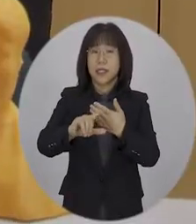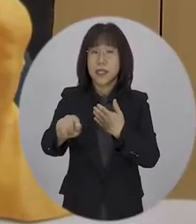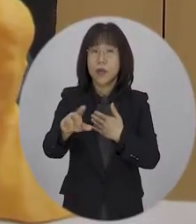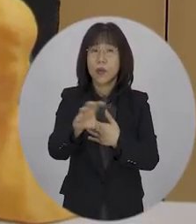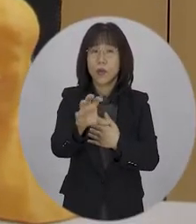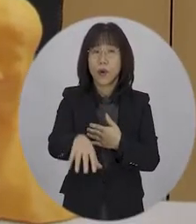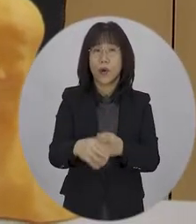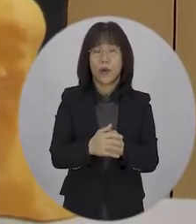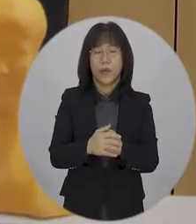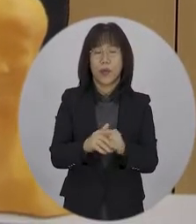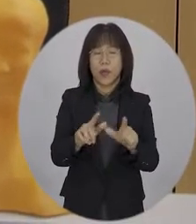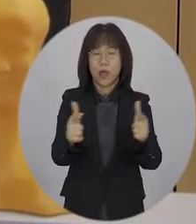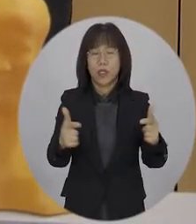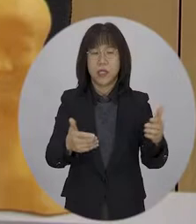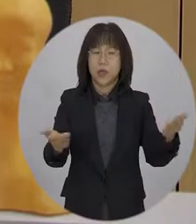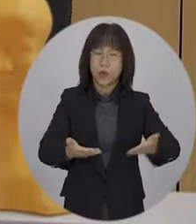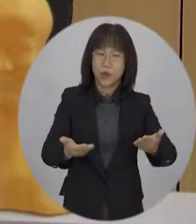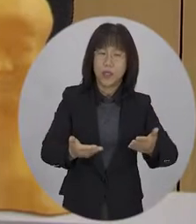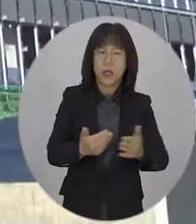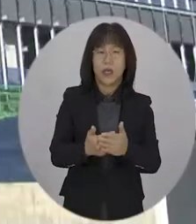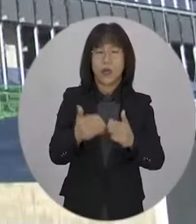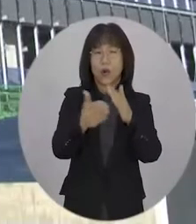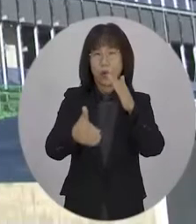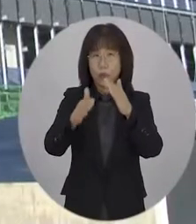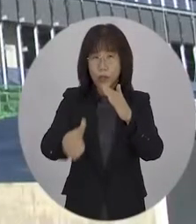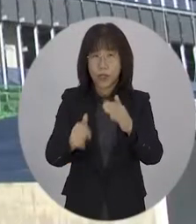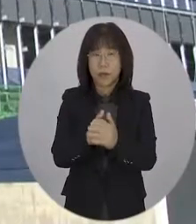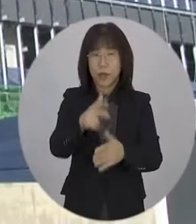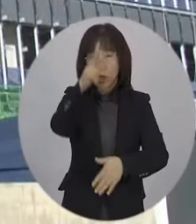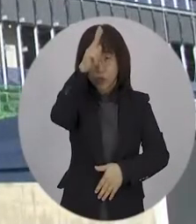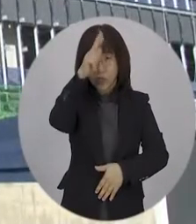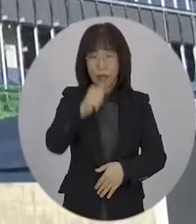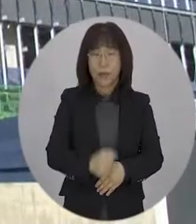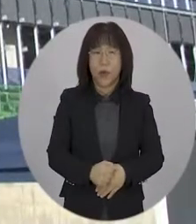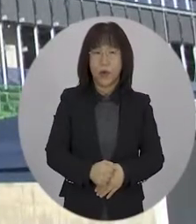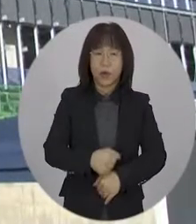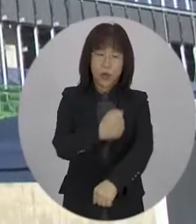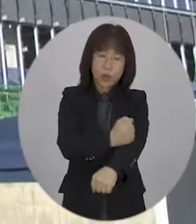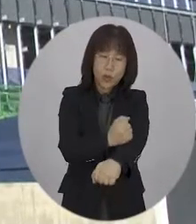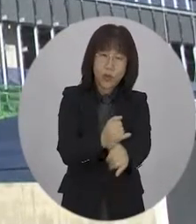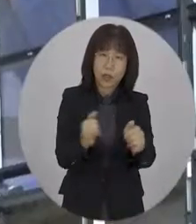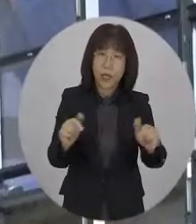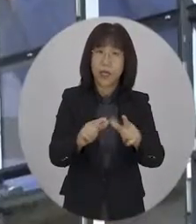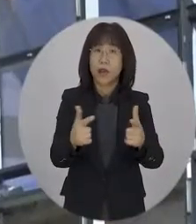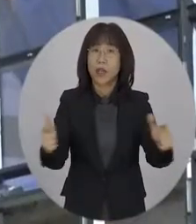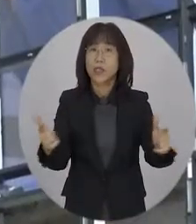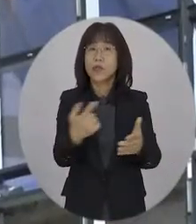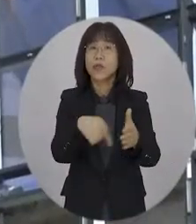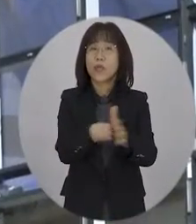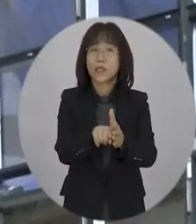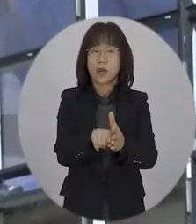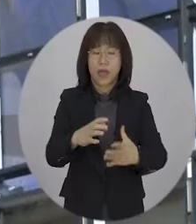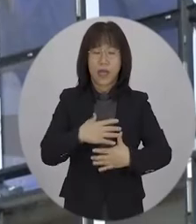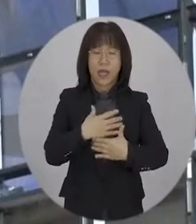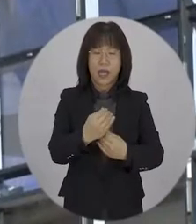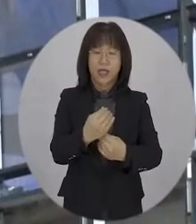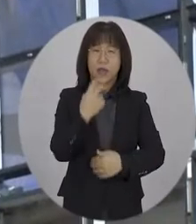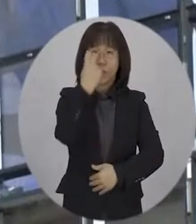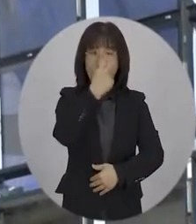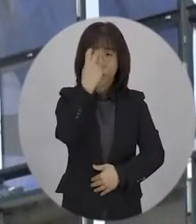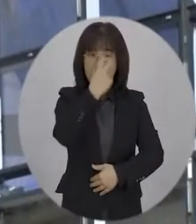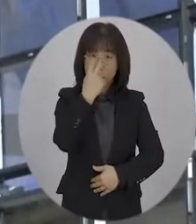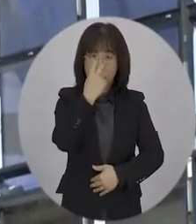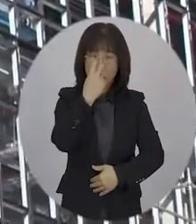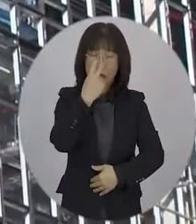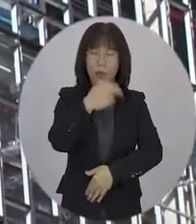지역 사업장과 9 발주 공사 소속 공무직 및 청원경찰 기간제 노동자를 대상으로 안전 실태 조사와